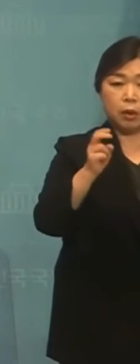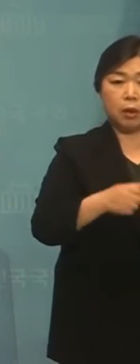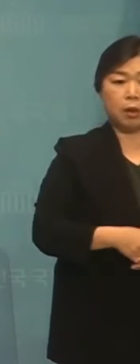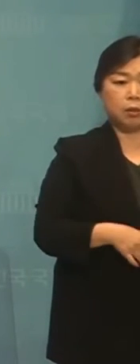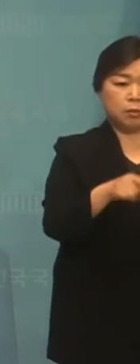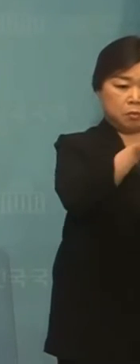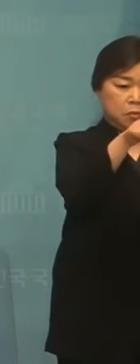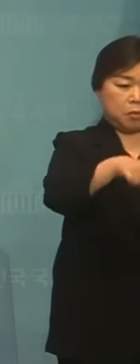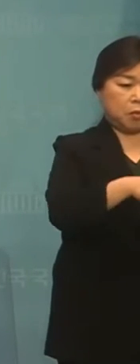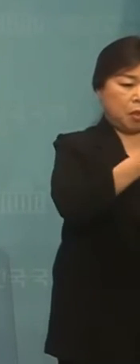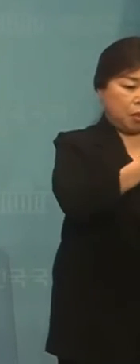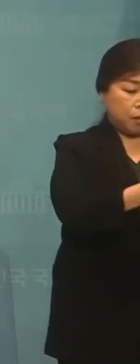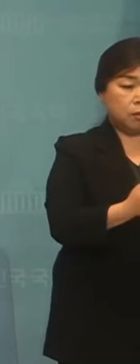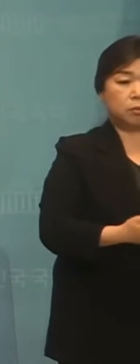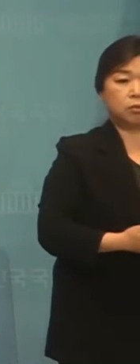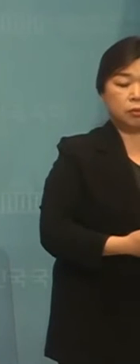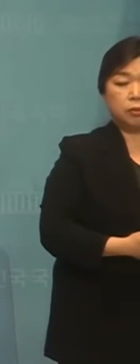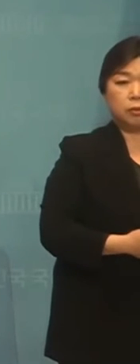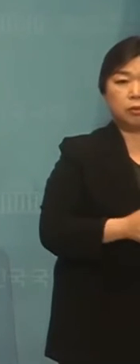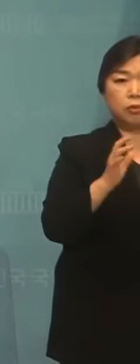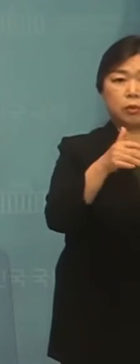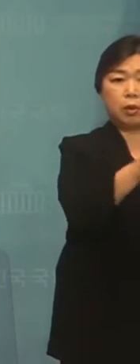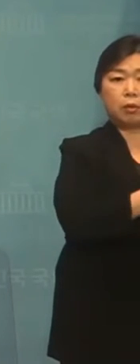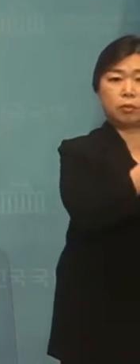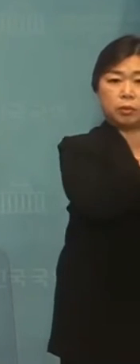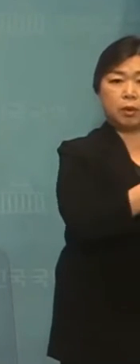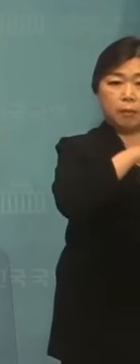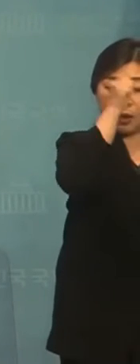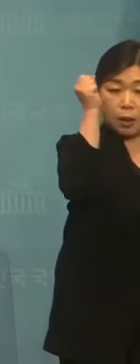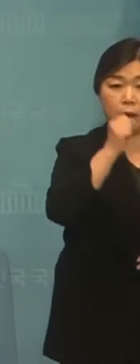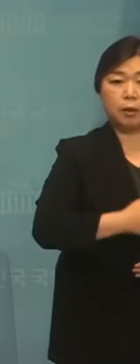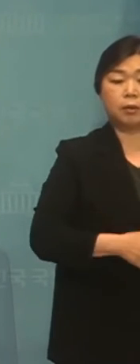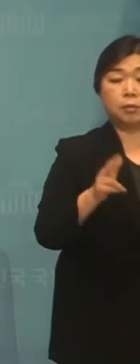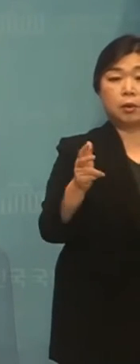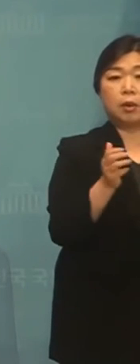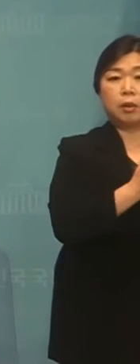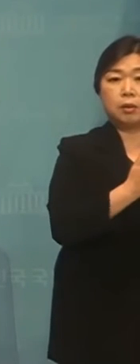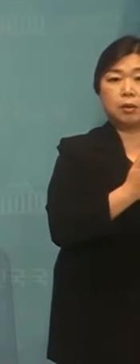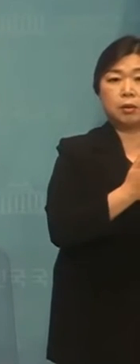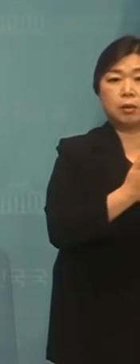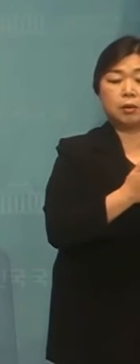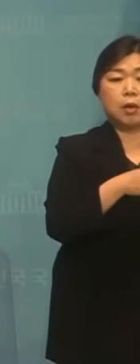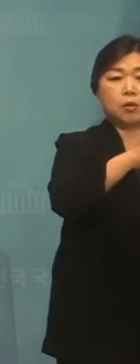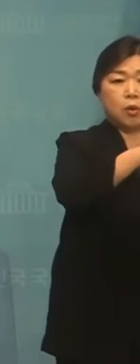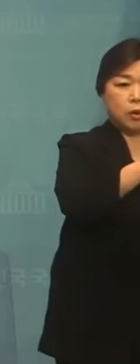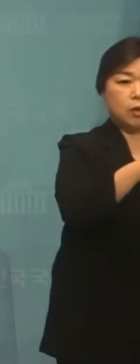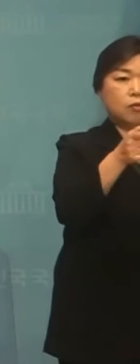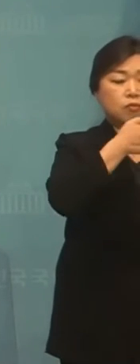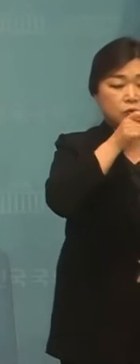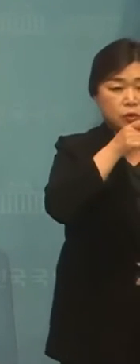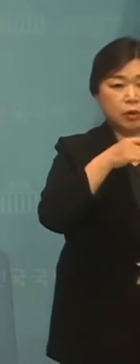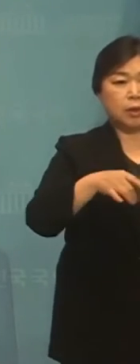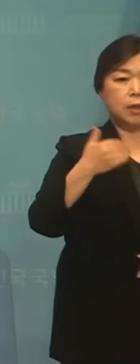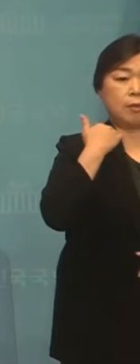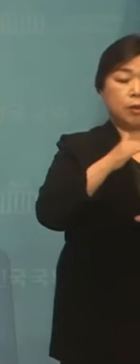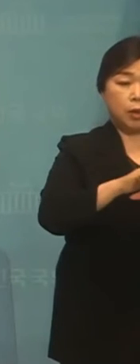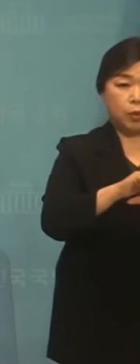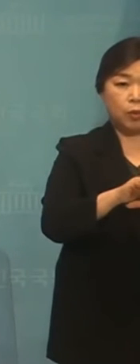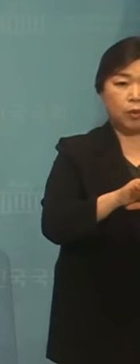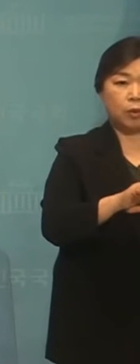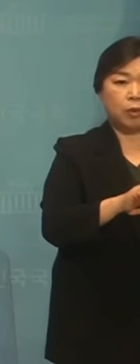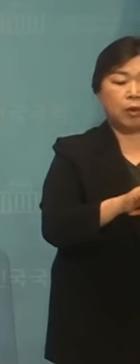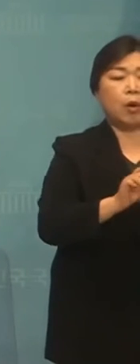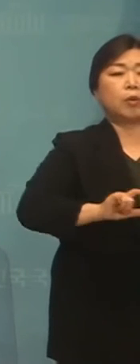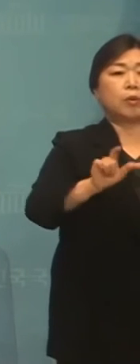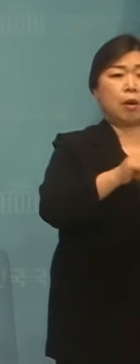수준의 제안서로 국회 입찰에 성공합니다. 지금까지 전기요금, 수도요금, 임대료,